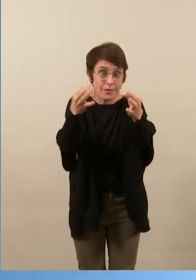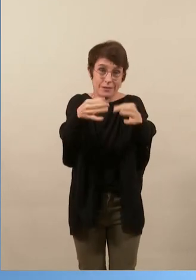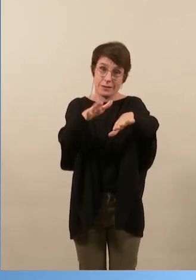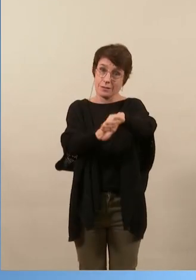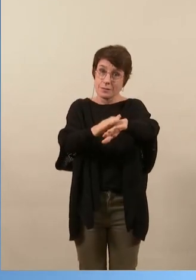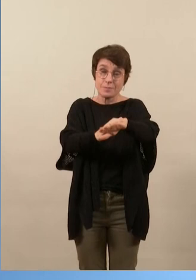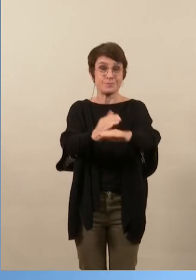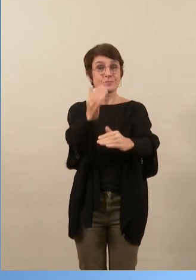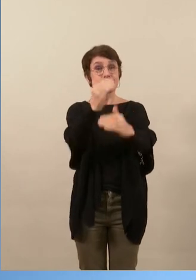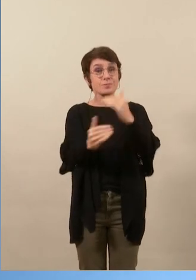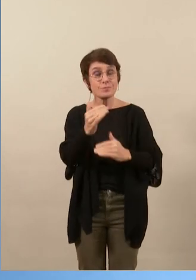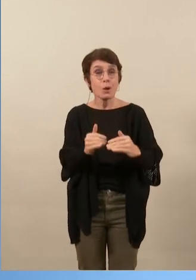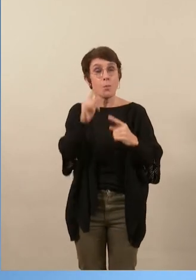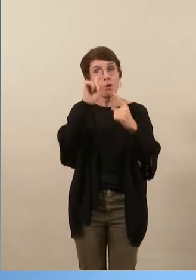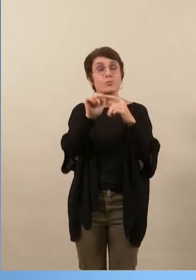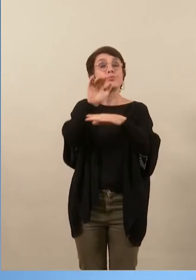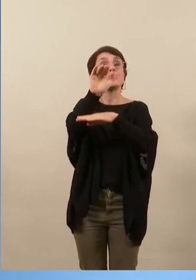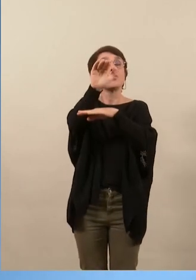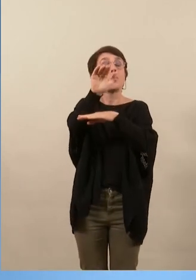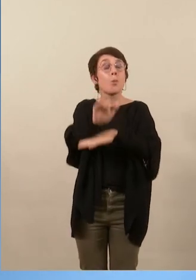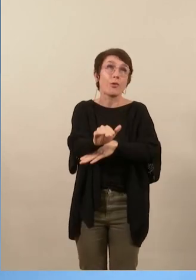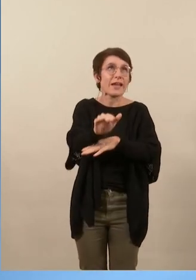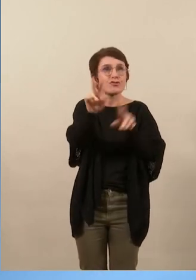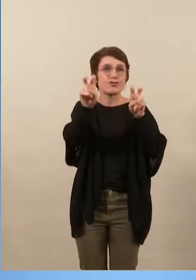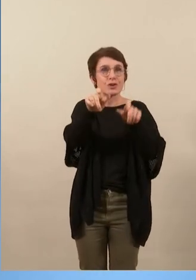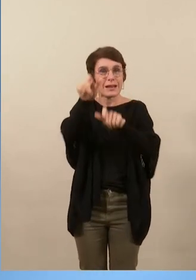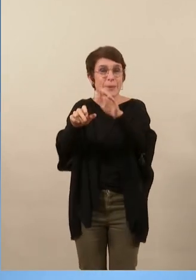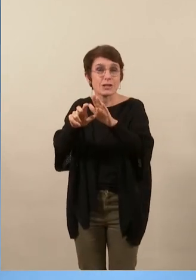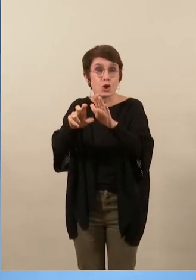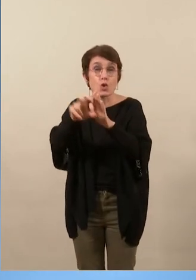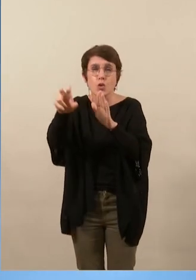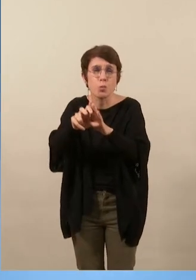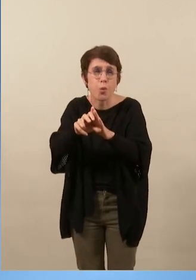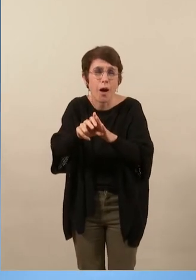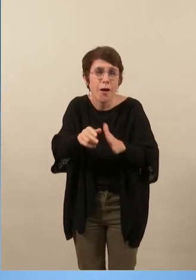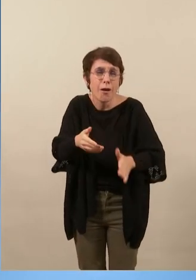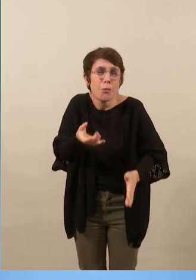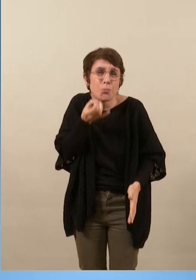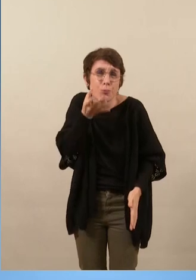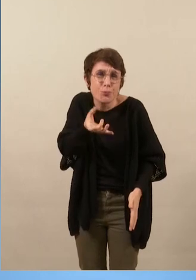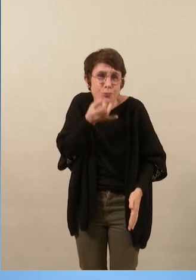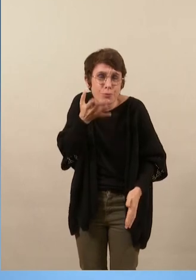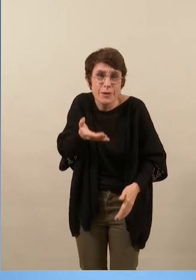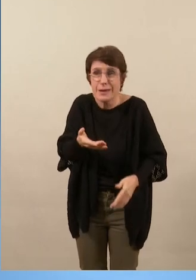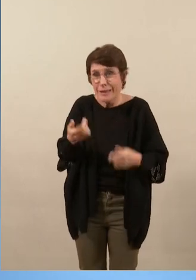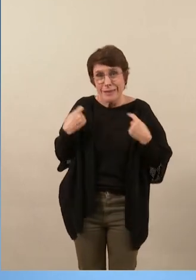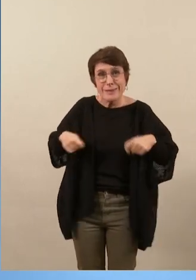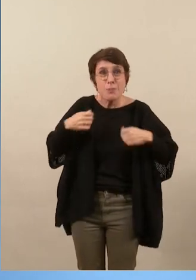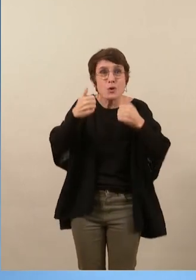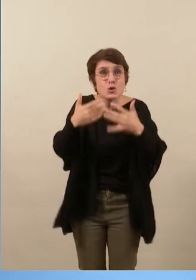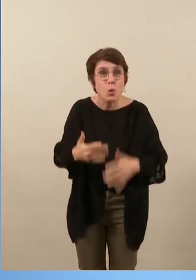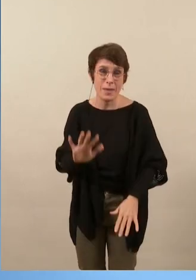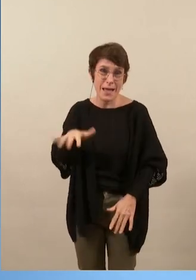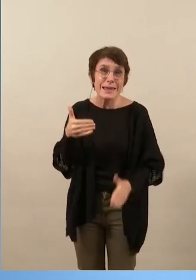mis en place de protection censé protéger les grand de Blois c'est du vent 15000 € ont été dépensés pour aider les